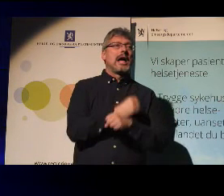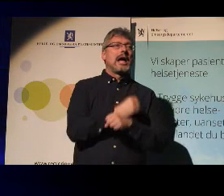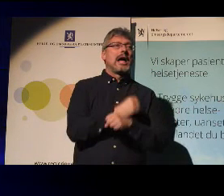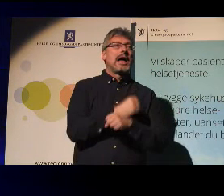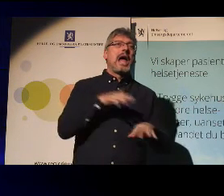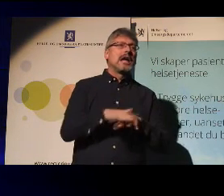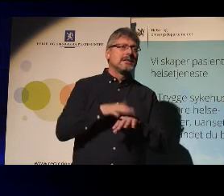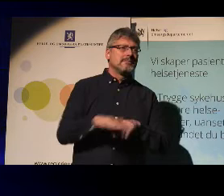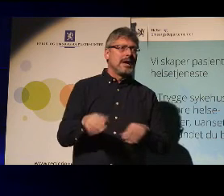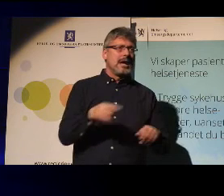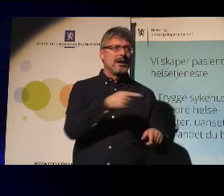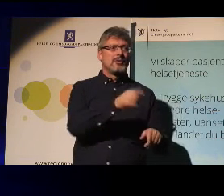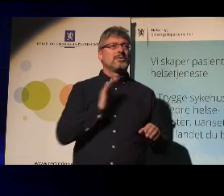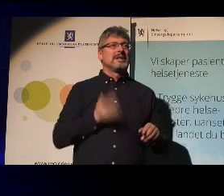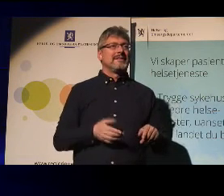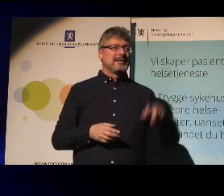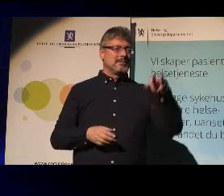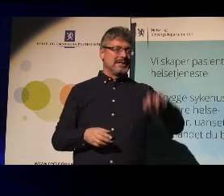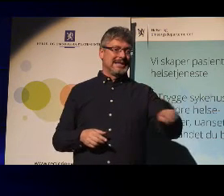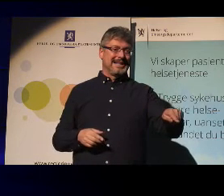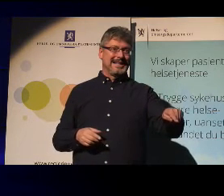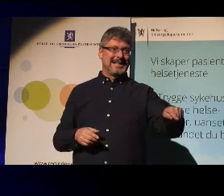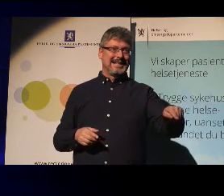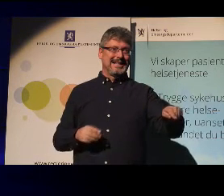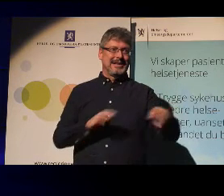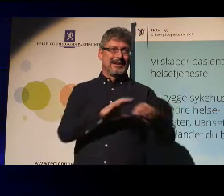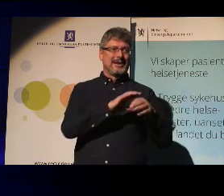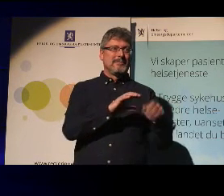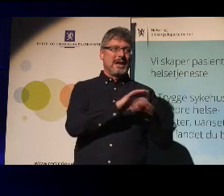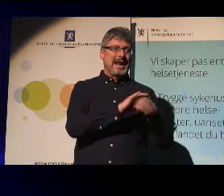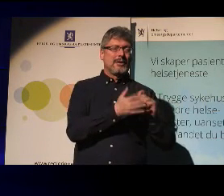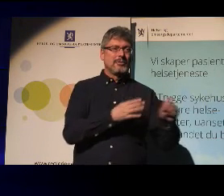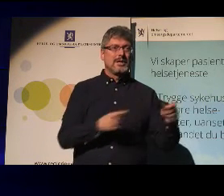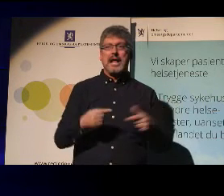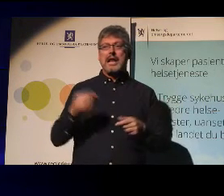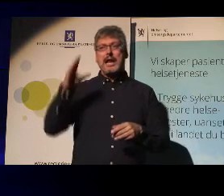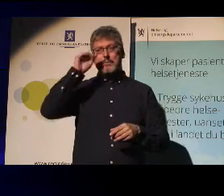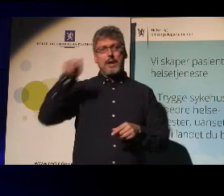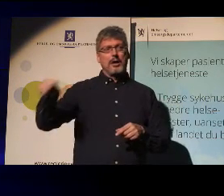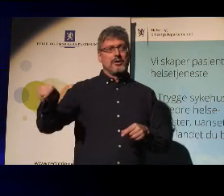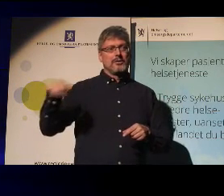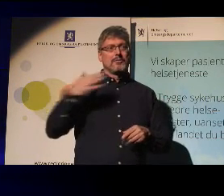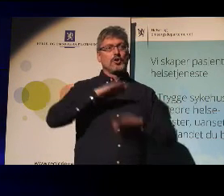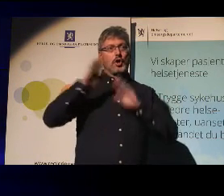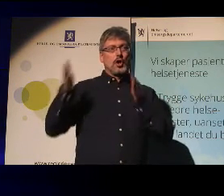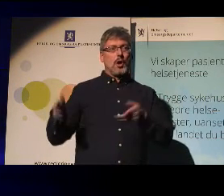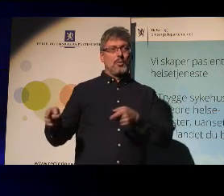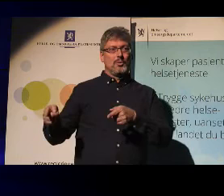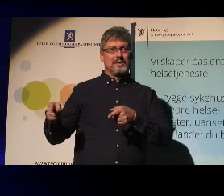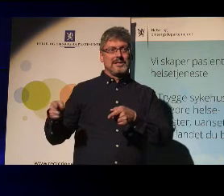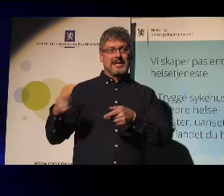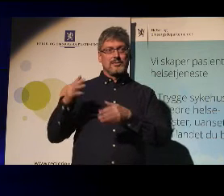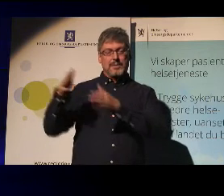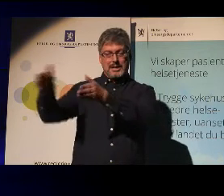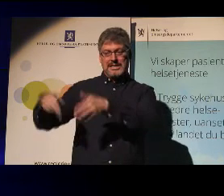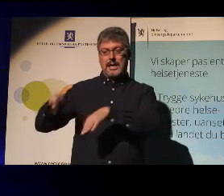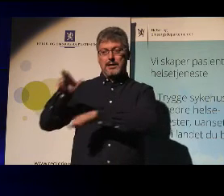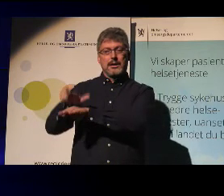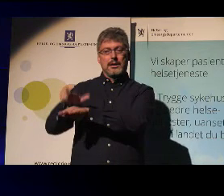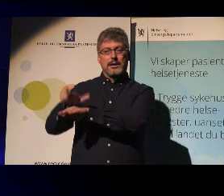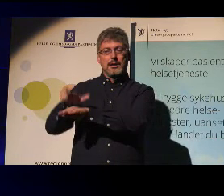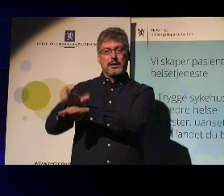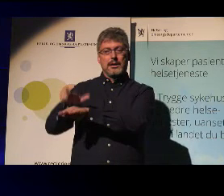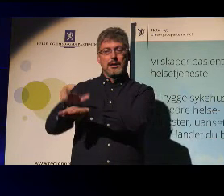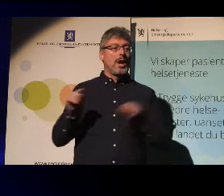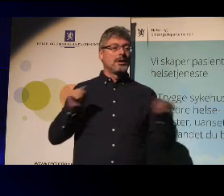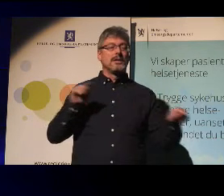som sitter i stolen på legekontoret, og hvordan mannen som ligger i sengen på sykehuset, oppleve sin egen helse.